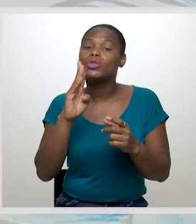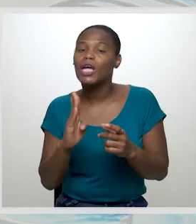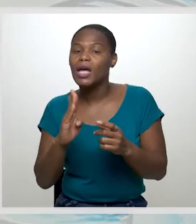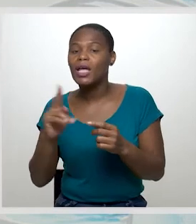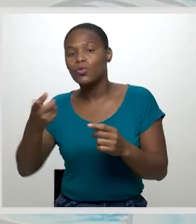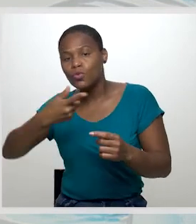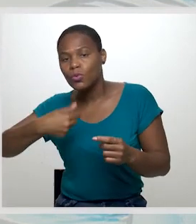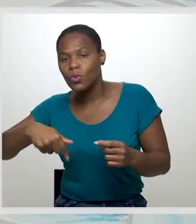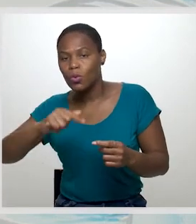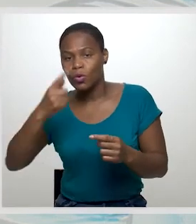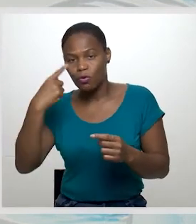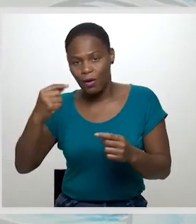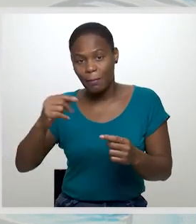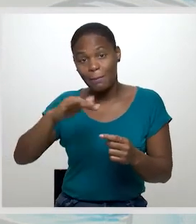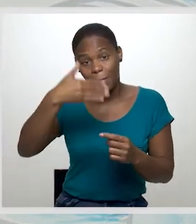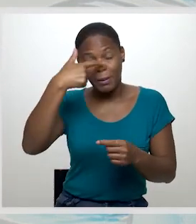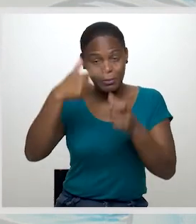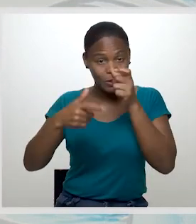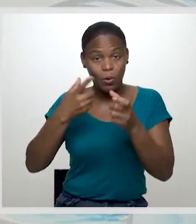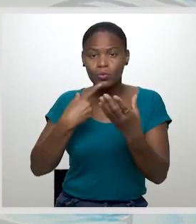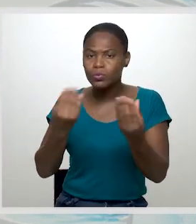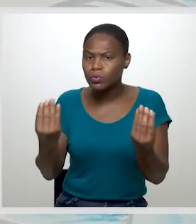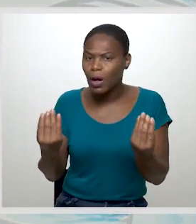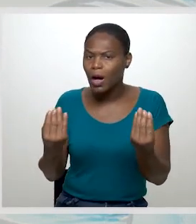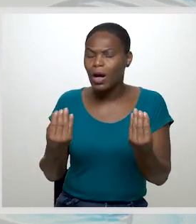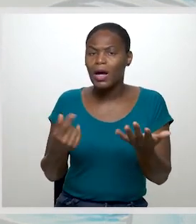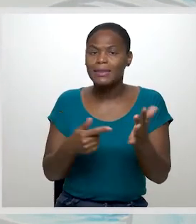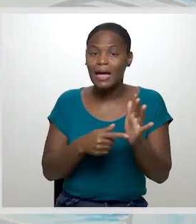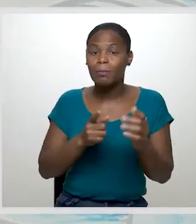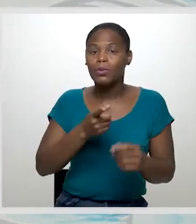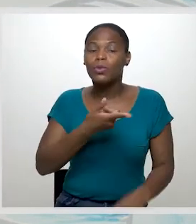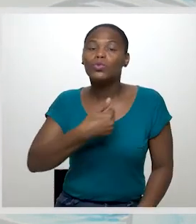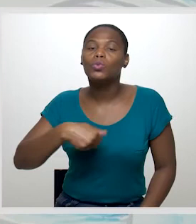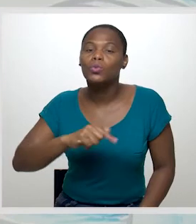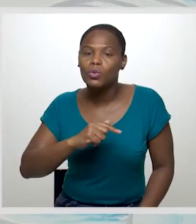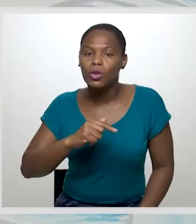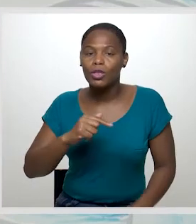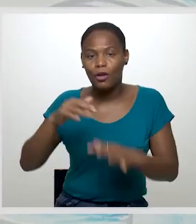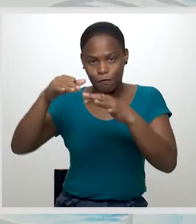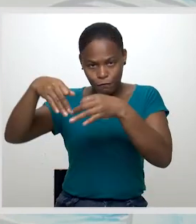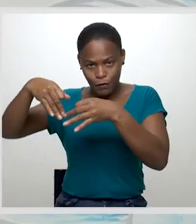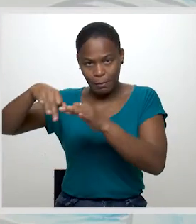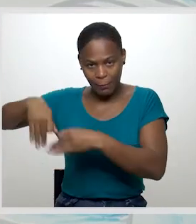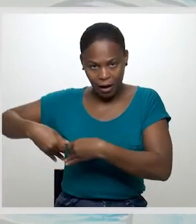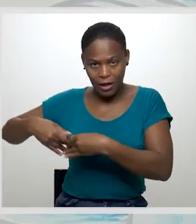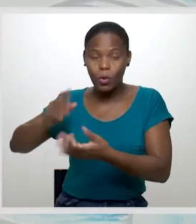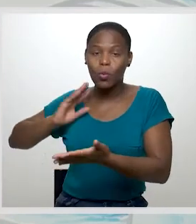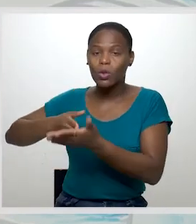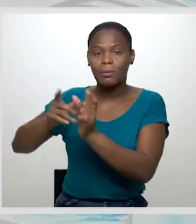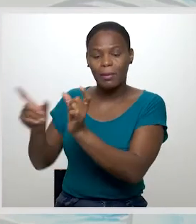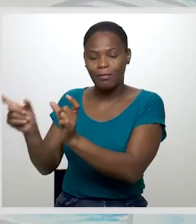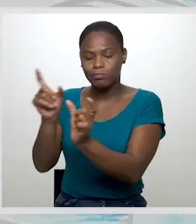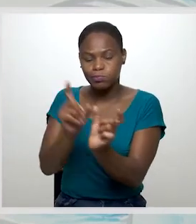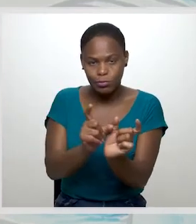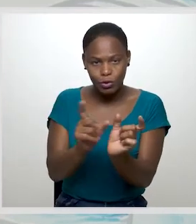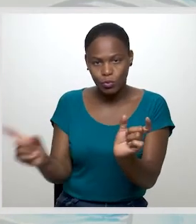la première personne du pluriel, tu supprimes la terminaison et tu prends le radical. Et c'est